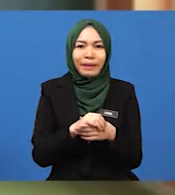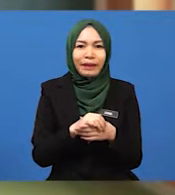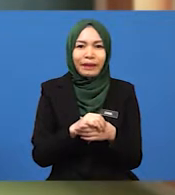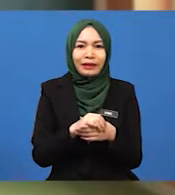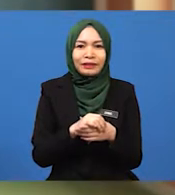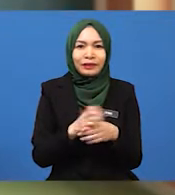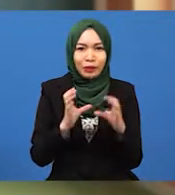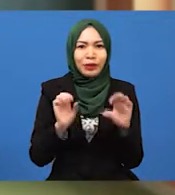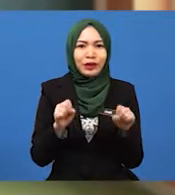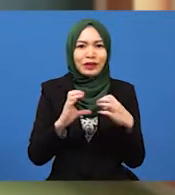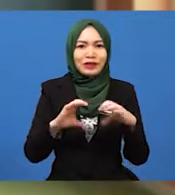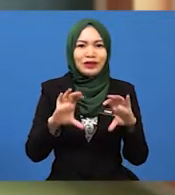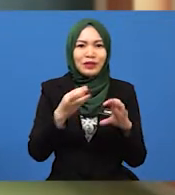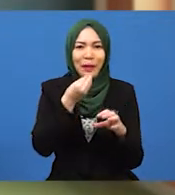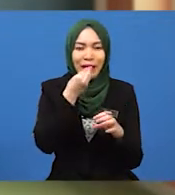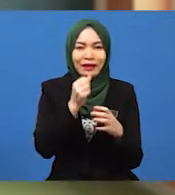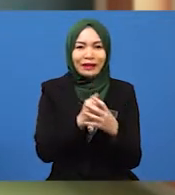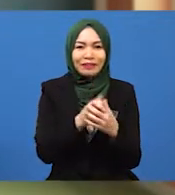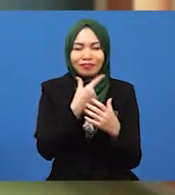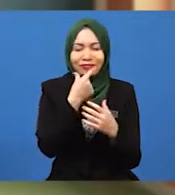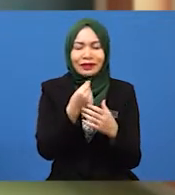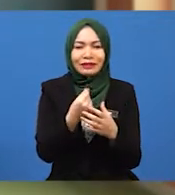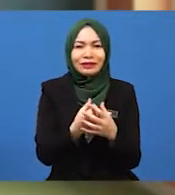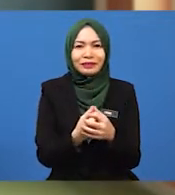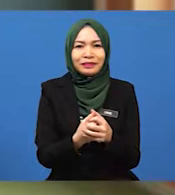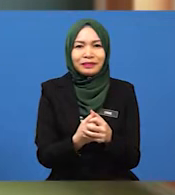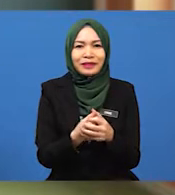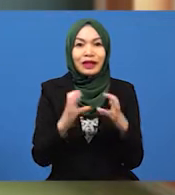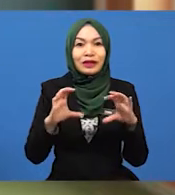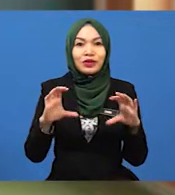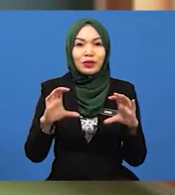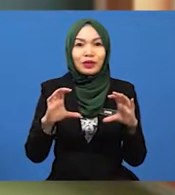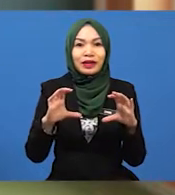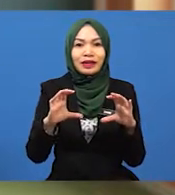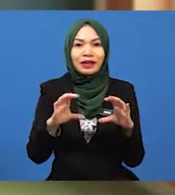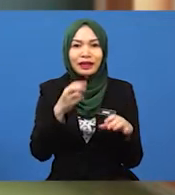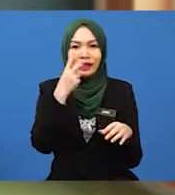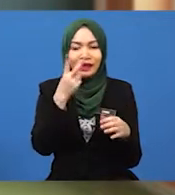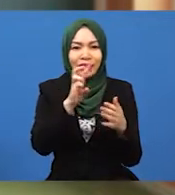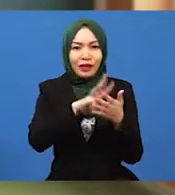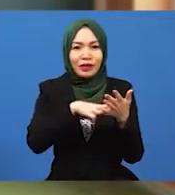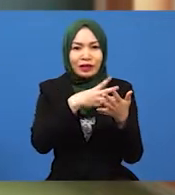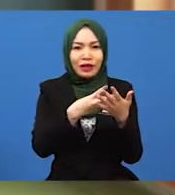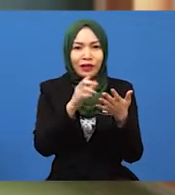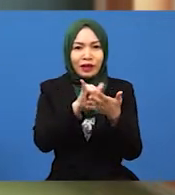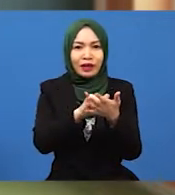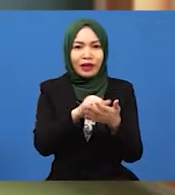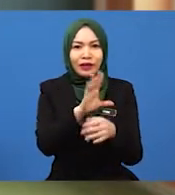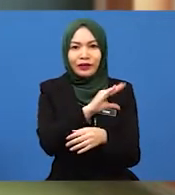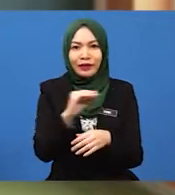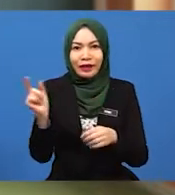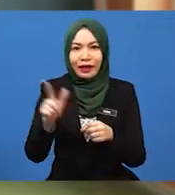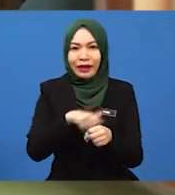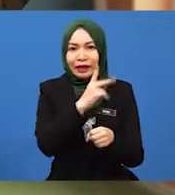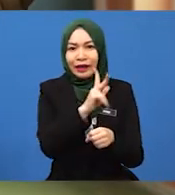Baiklah, murid-murid. Cuba lengkapkan jadual berikut dengan ayat perintah yang terdapat